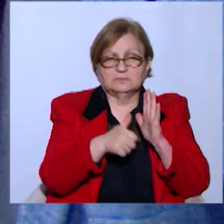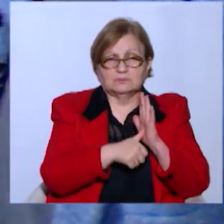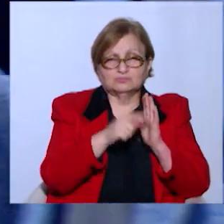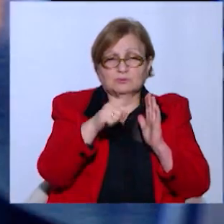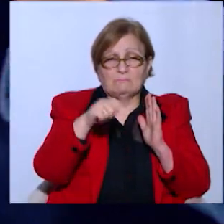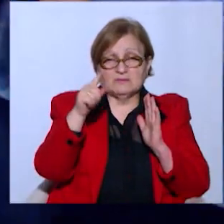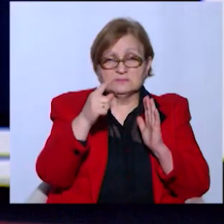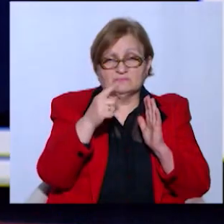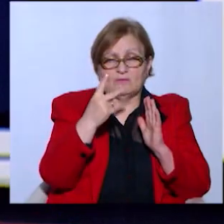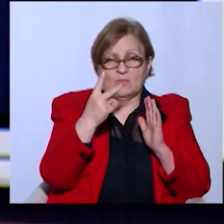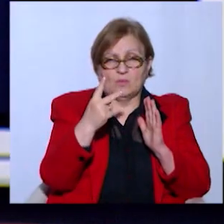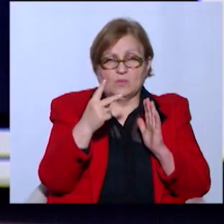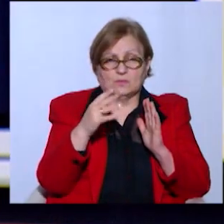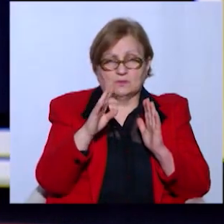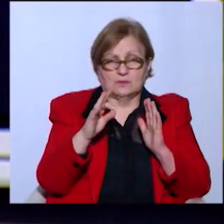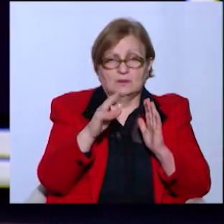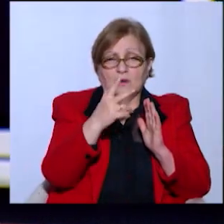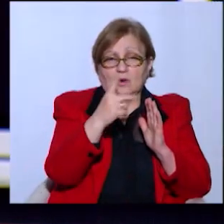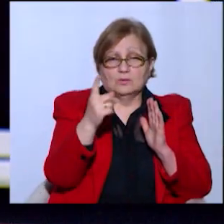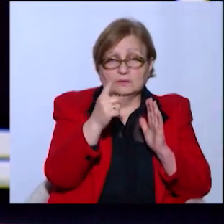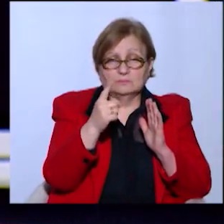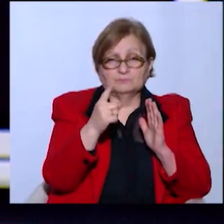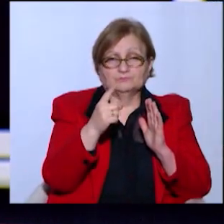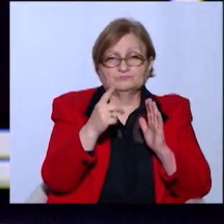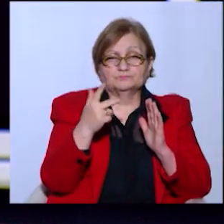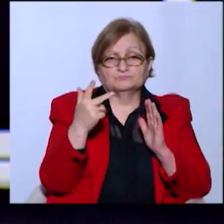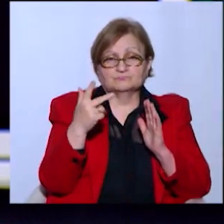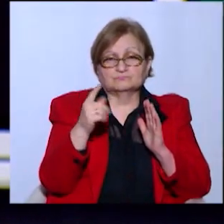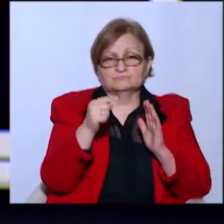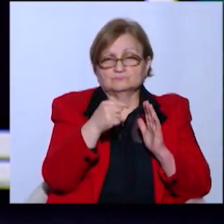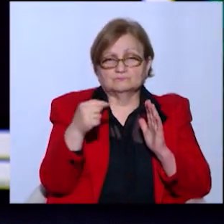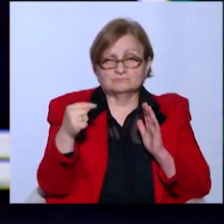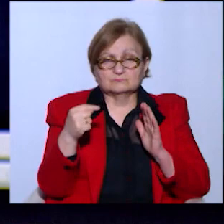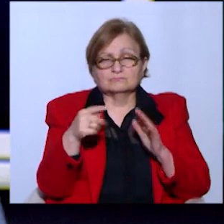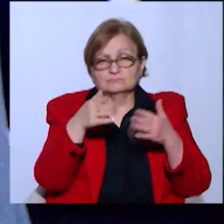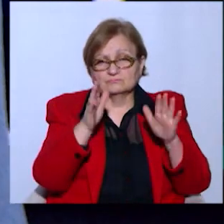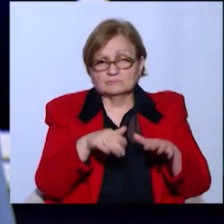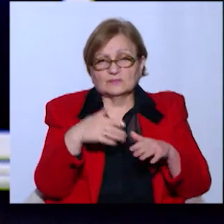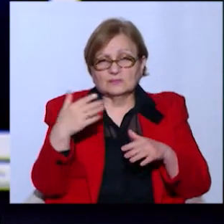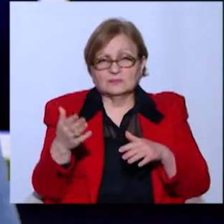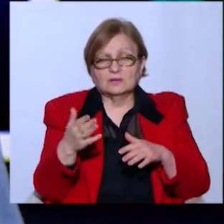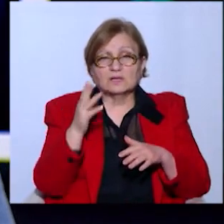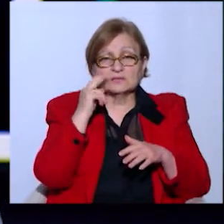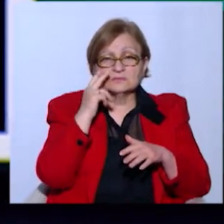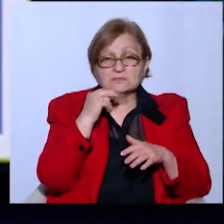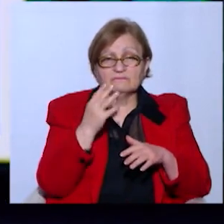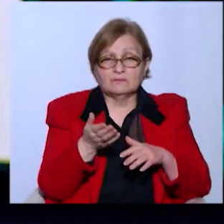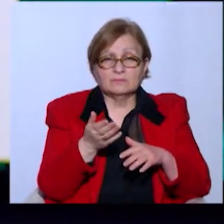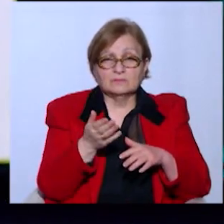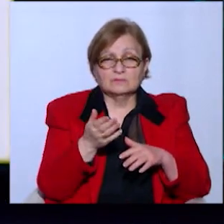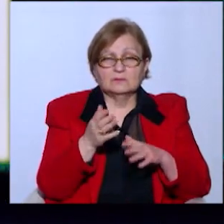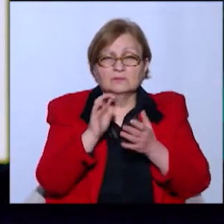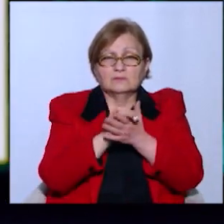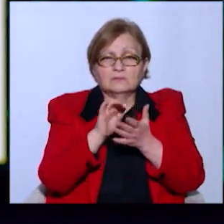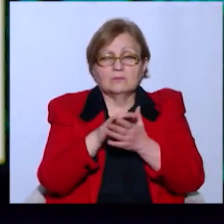ქუ 31 ქუ მინუს 32 ქუ მინუს ქუ დარჩება მარცხნივ, ხოლო რიცხვები ნაცნობი